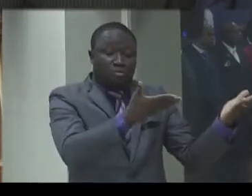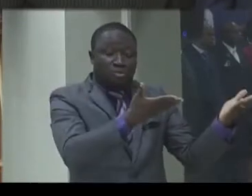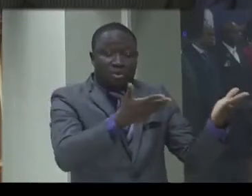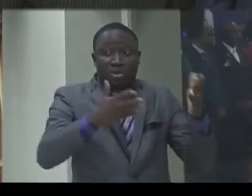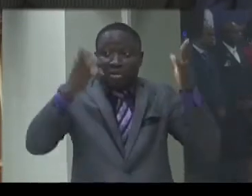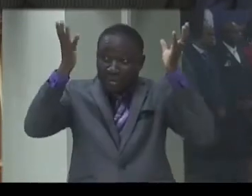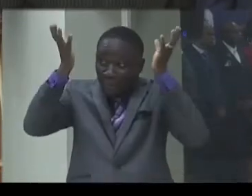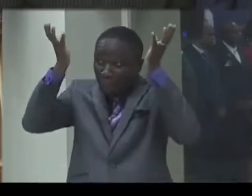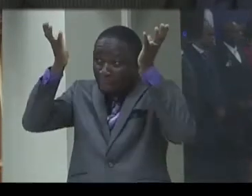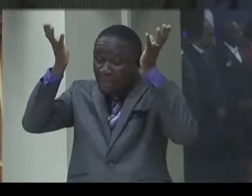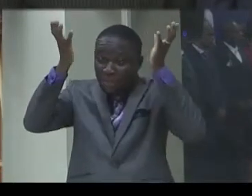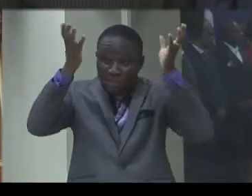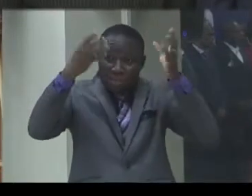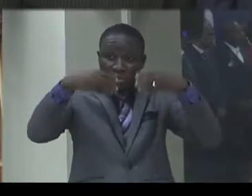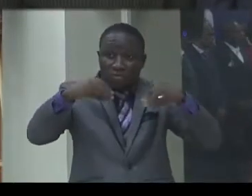yon.